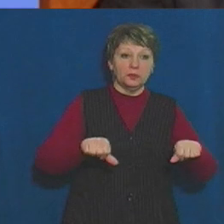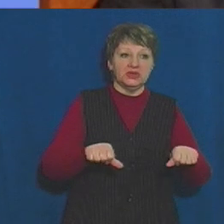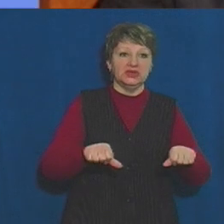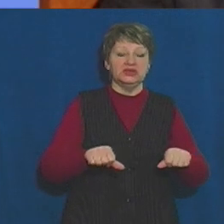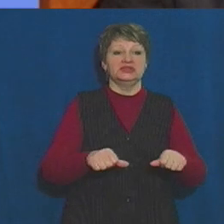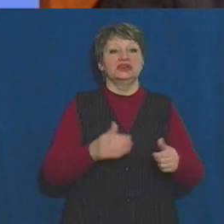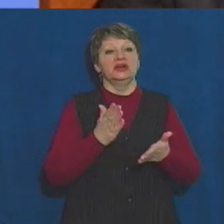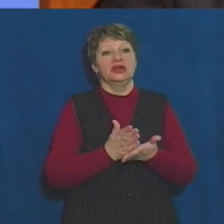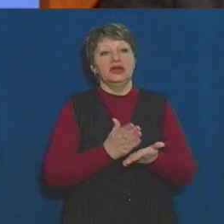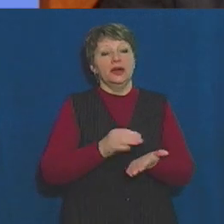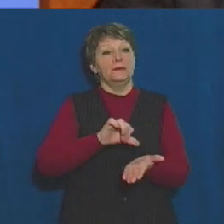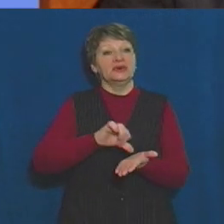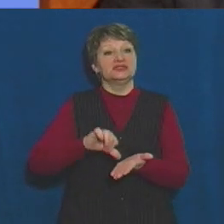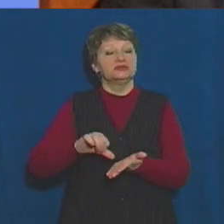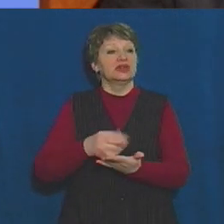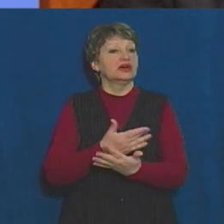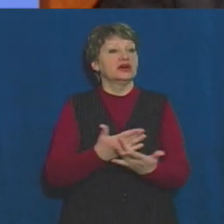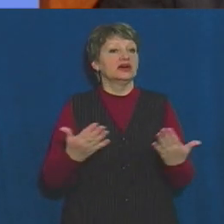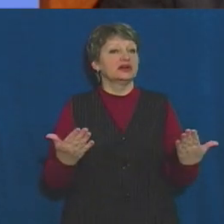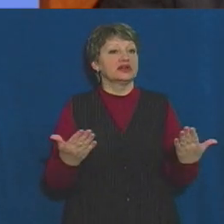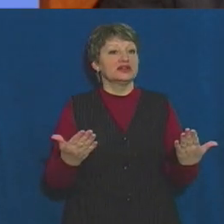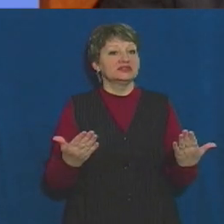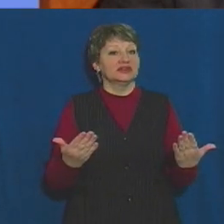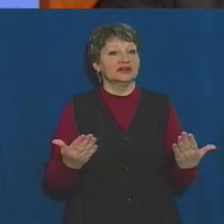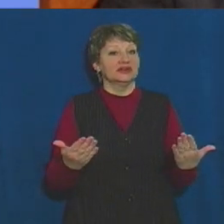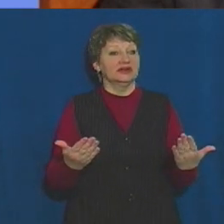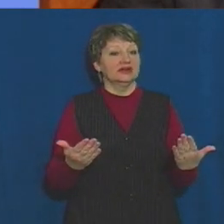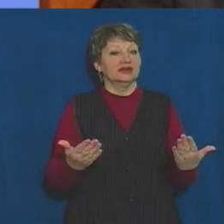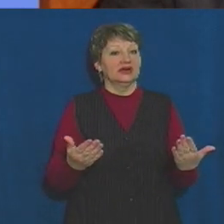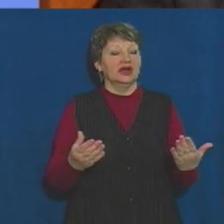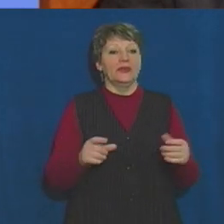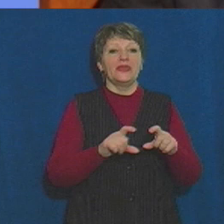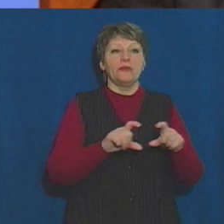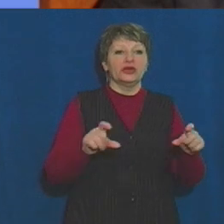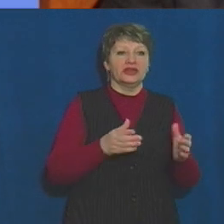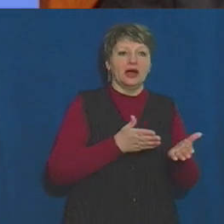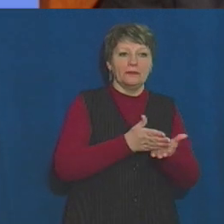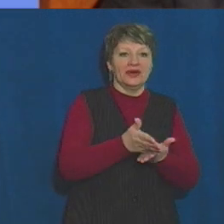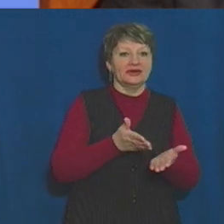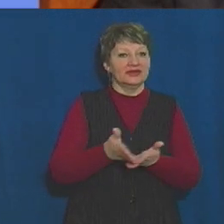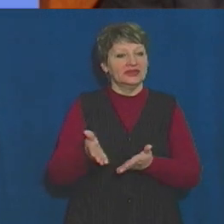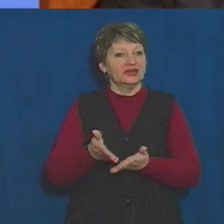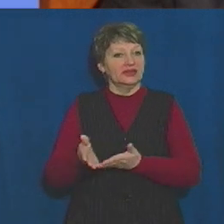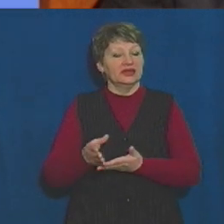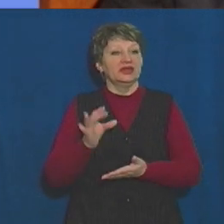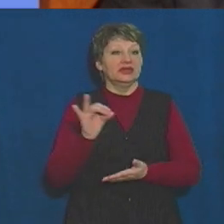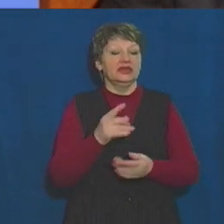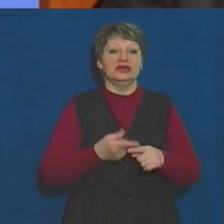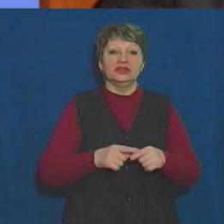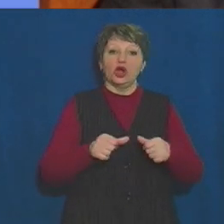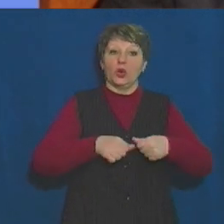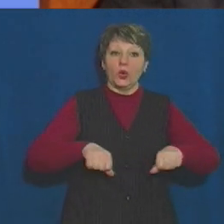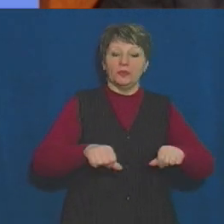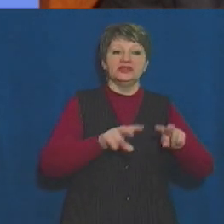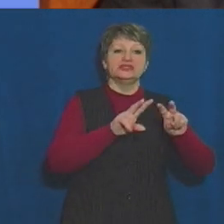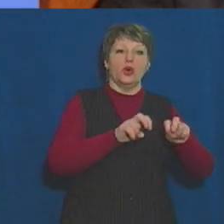представники різні, від різних там, якби, там департаментів, в тому числі місцевих органів. І ця комісія обстежує. Там